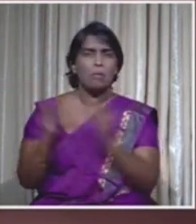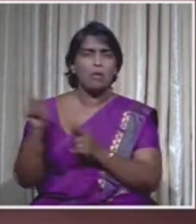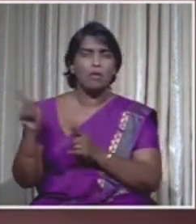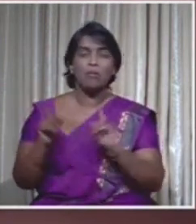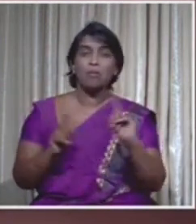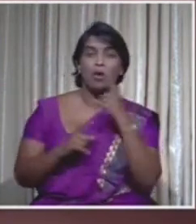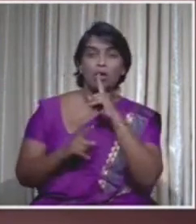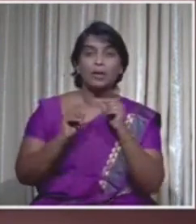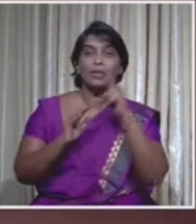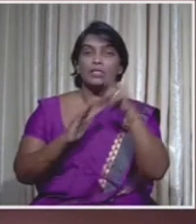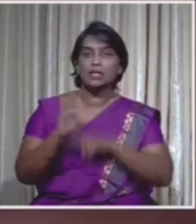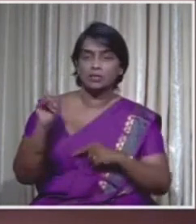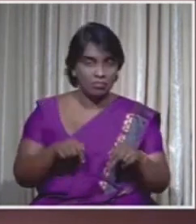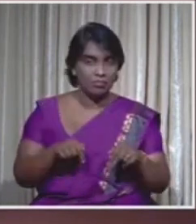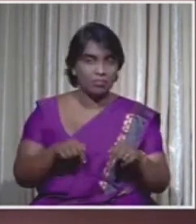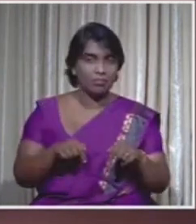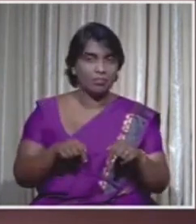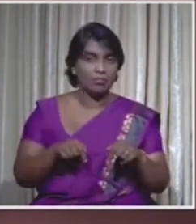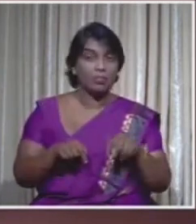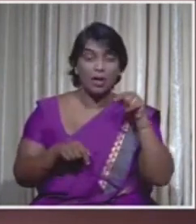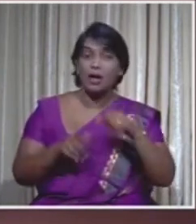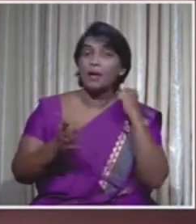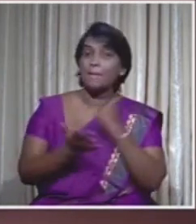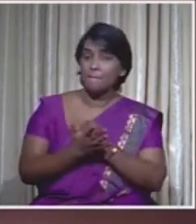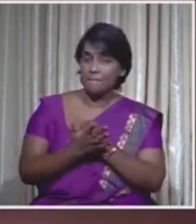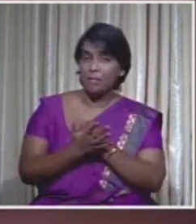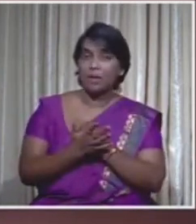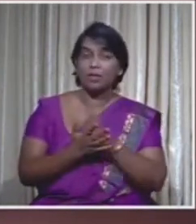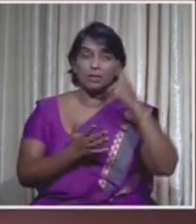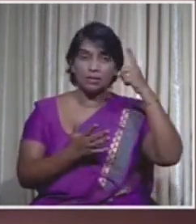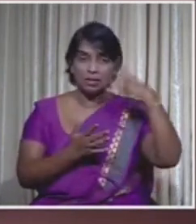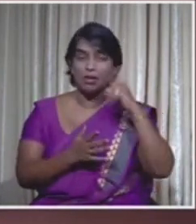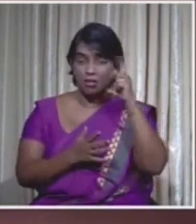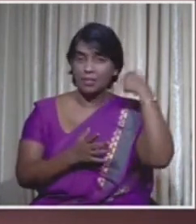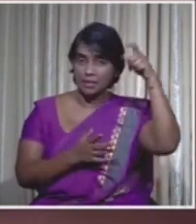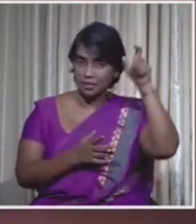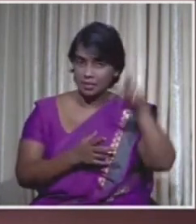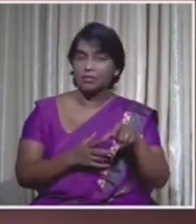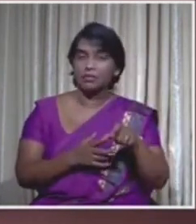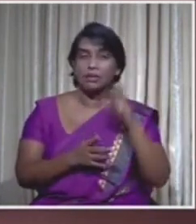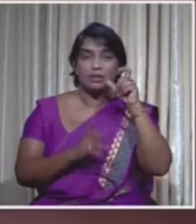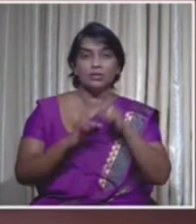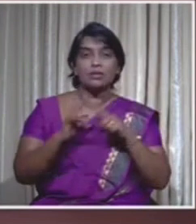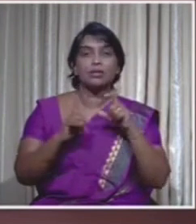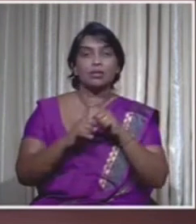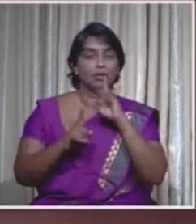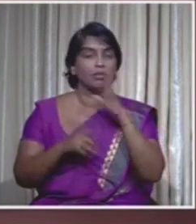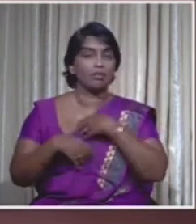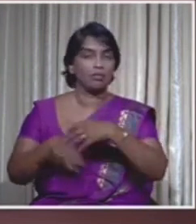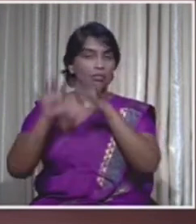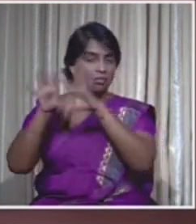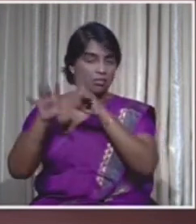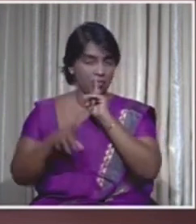නියෝග දුන්නේ පීබී ජයසුන්දර අද එම බැංකුවේ නියෝජ්‍ය කළමනාකරුතුමිය අපරාධ පරීක්ෂණ දෙපාර්තමේන්තුවට ගිහිලා කට උත්තරයක් ලබා